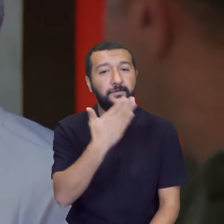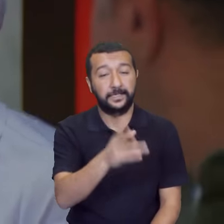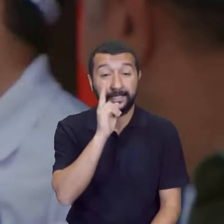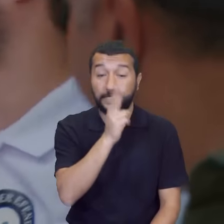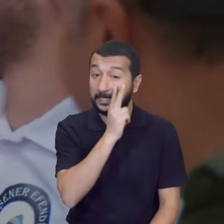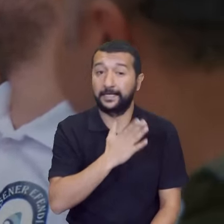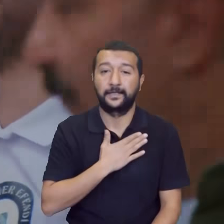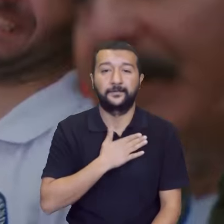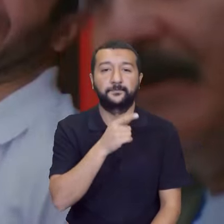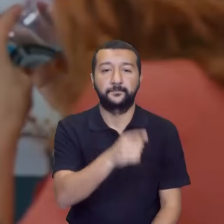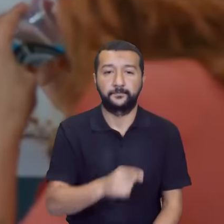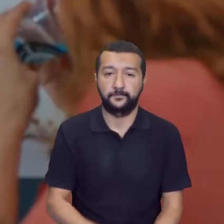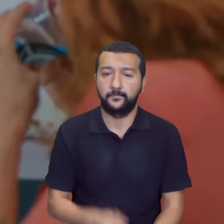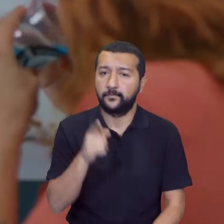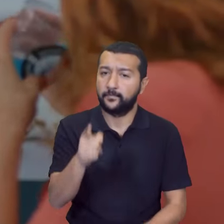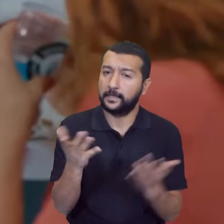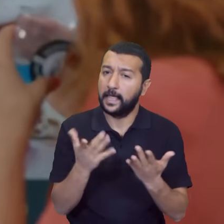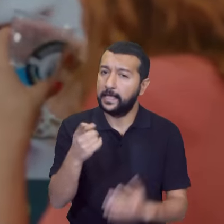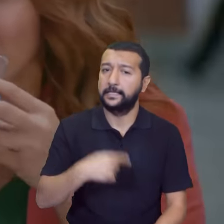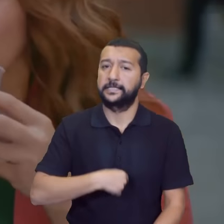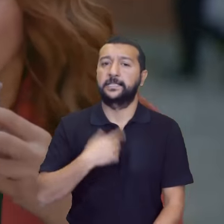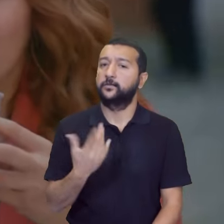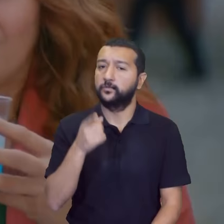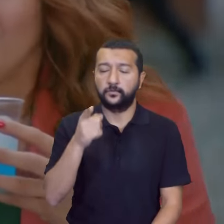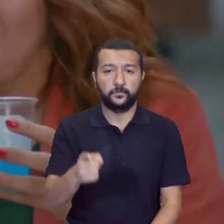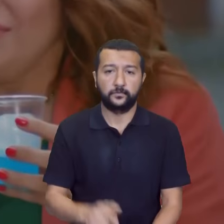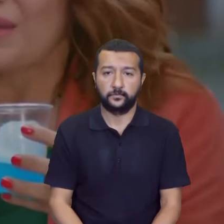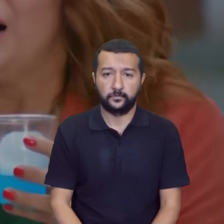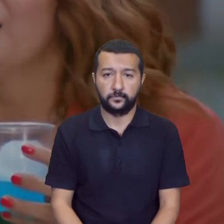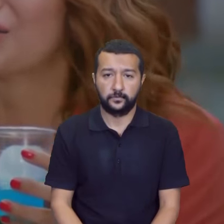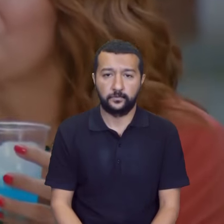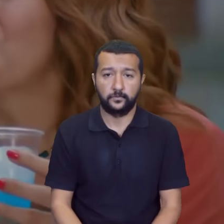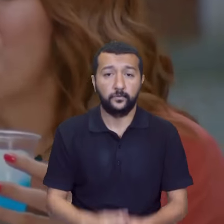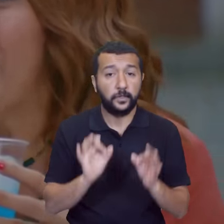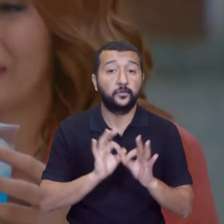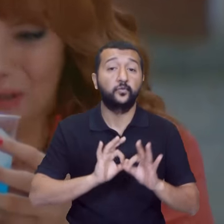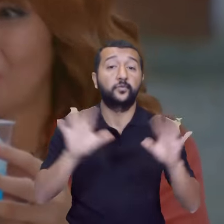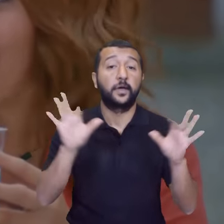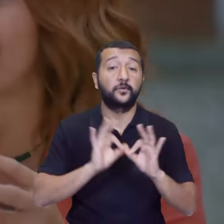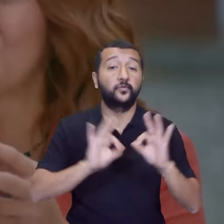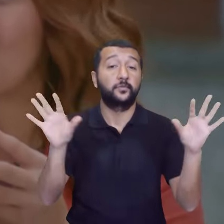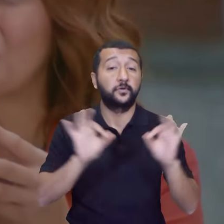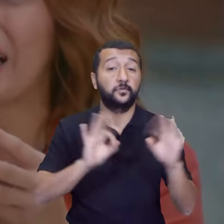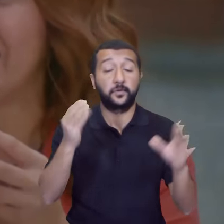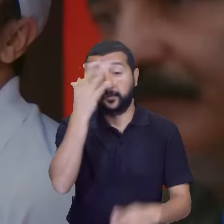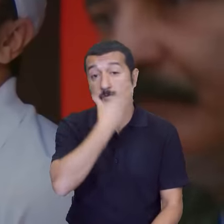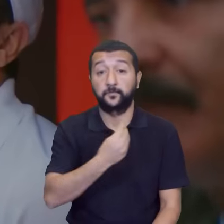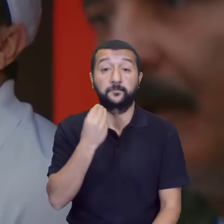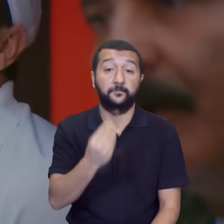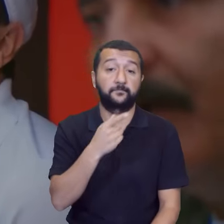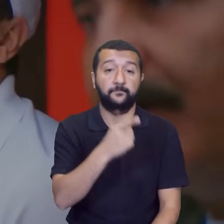olsun yengem. Nasıl hissediyorsun? Ah, süper, süper, çok